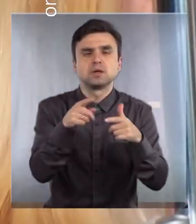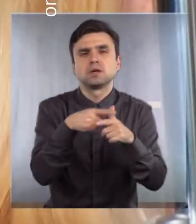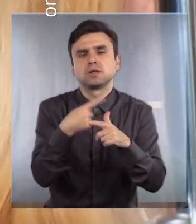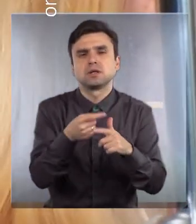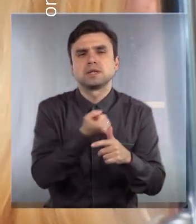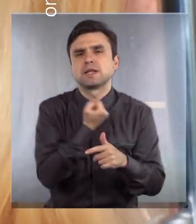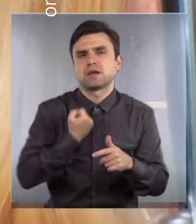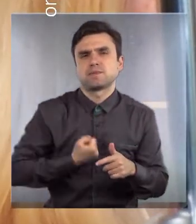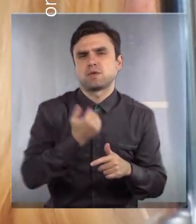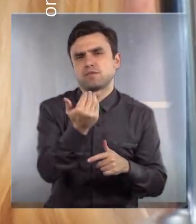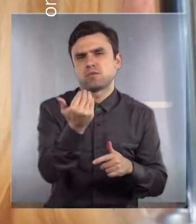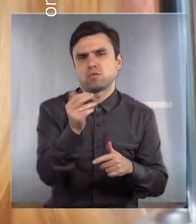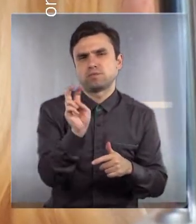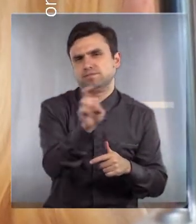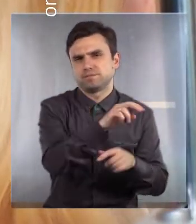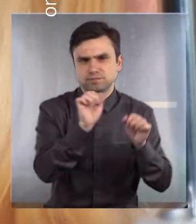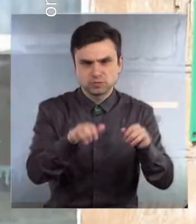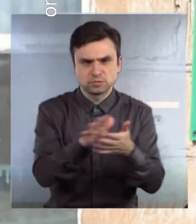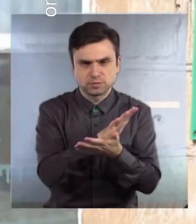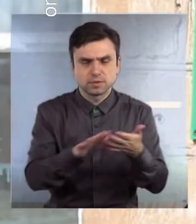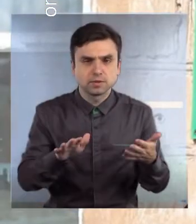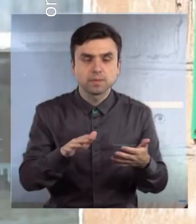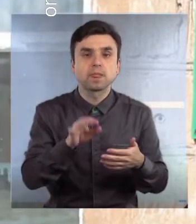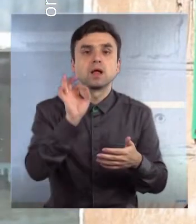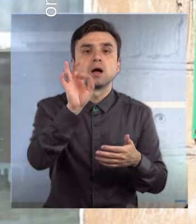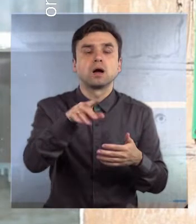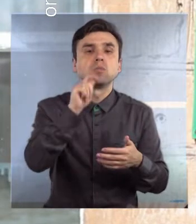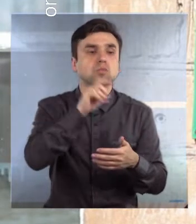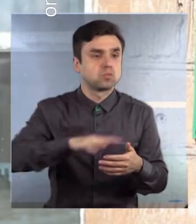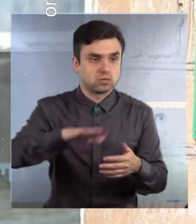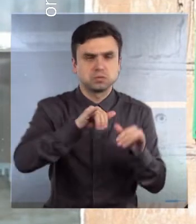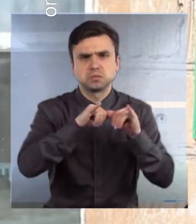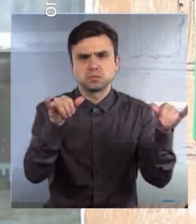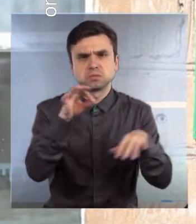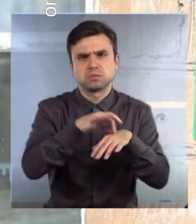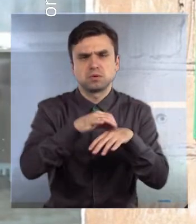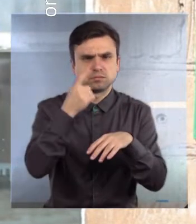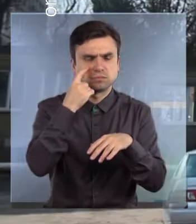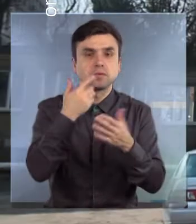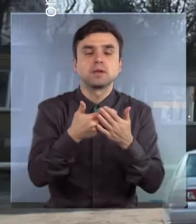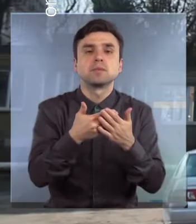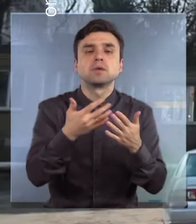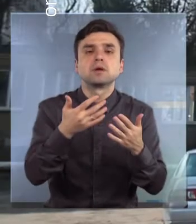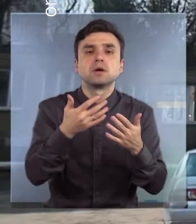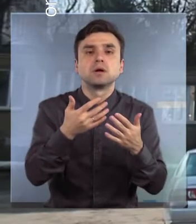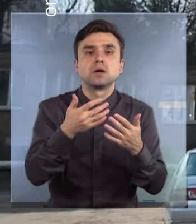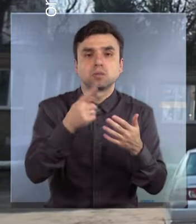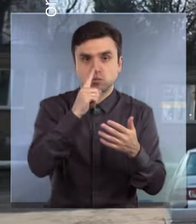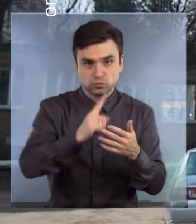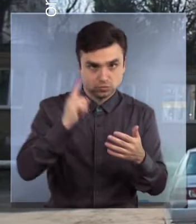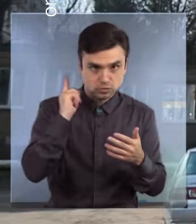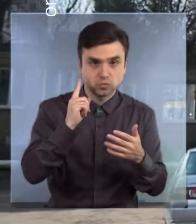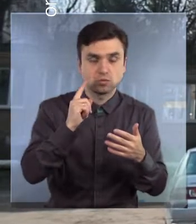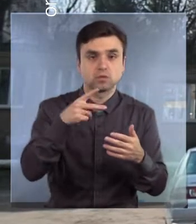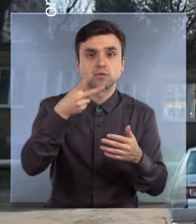Зазначу, глаукома – розповсюджена хвороба в Україні. Лише минулого року зафіксовано 25 тисяч нових випадків захворювання,